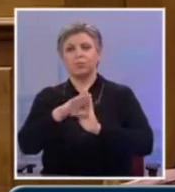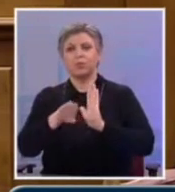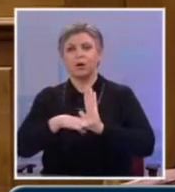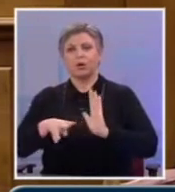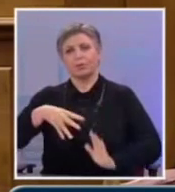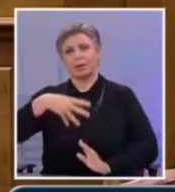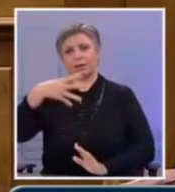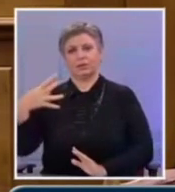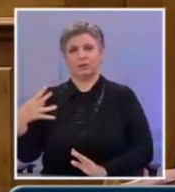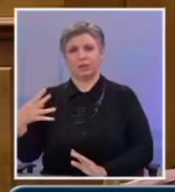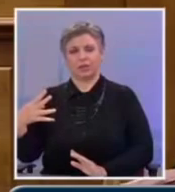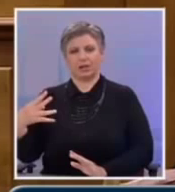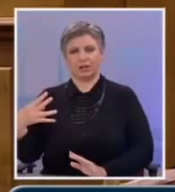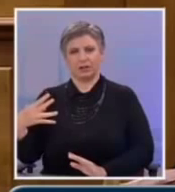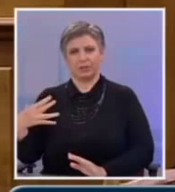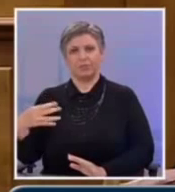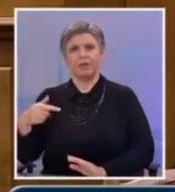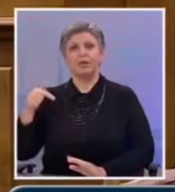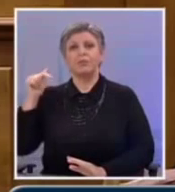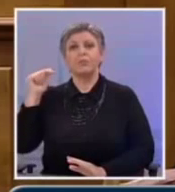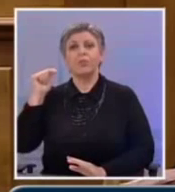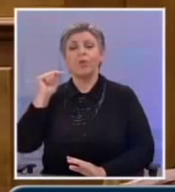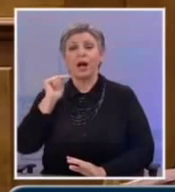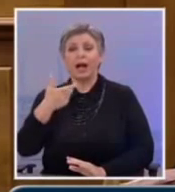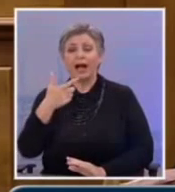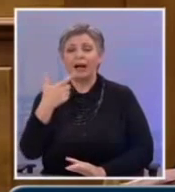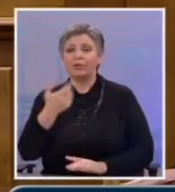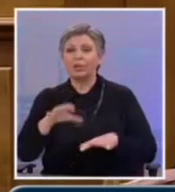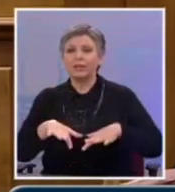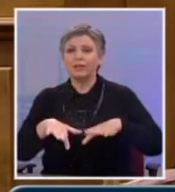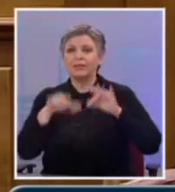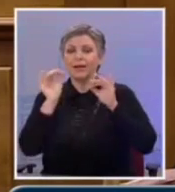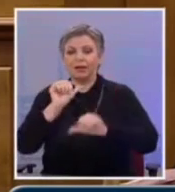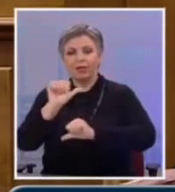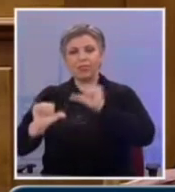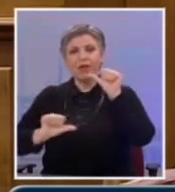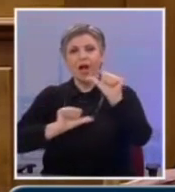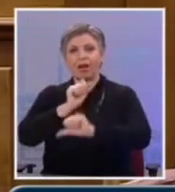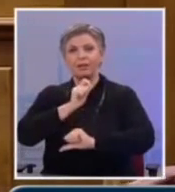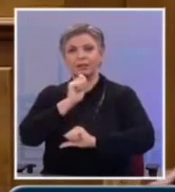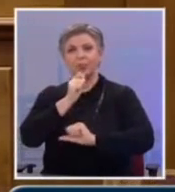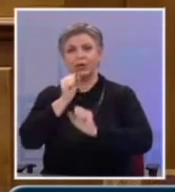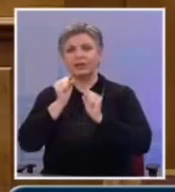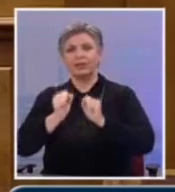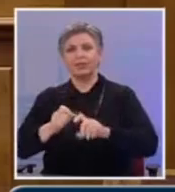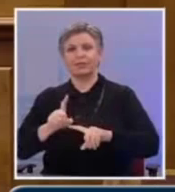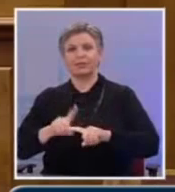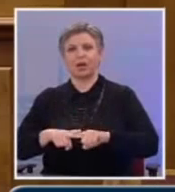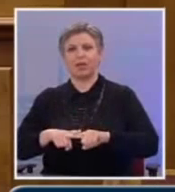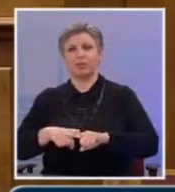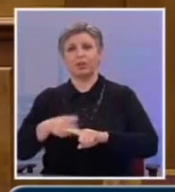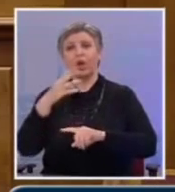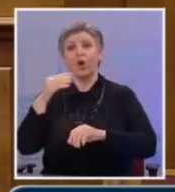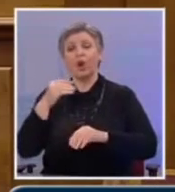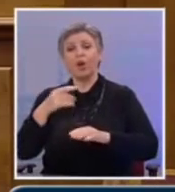που κατά την εκτίμησή μας ήταν σημείο καμπής για την πολιτική ζωή του γιατί γιατί παρουσιάσαμε ένα σχέδιο